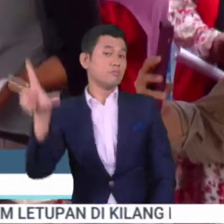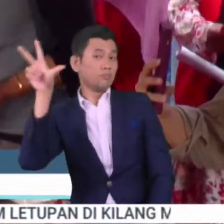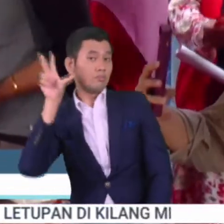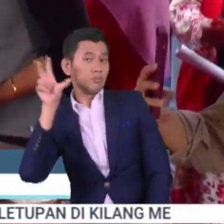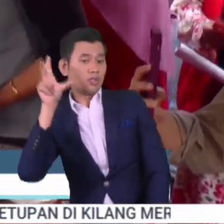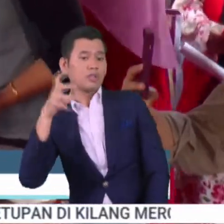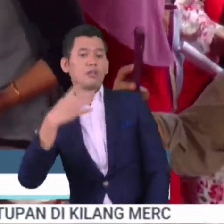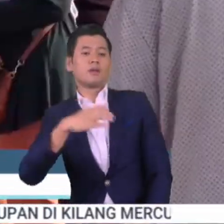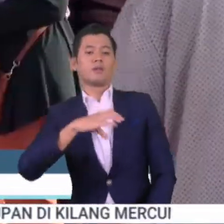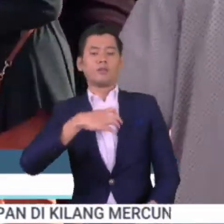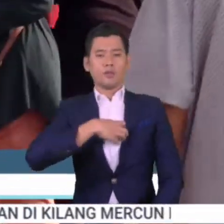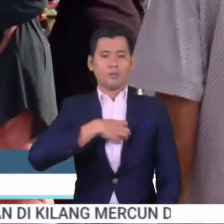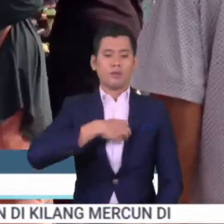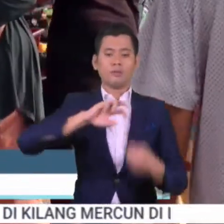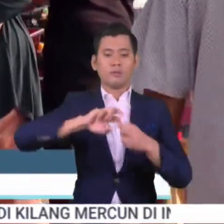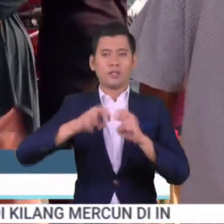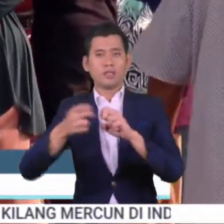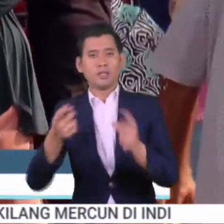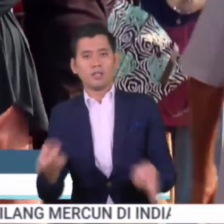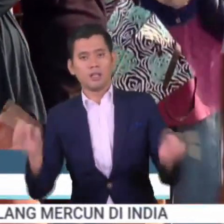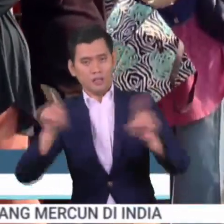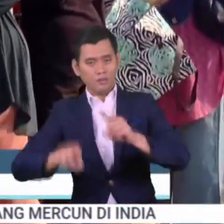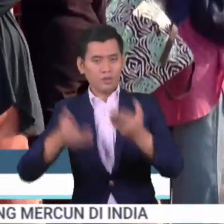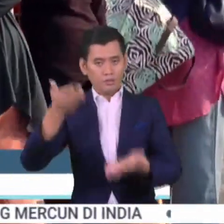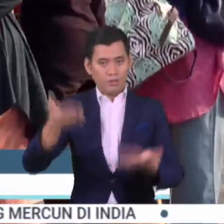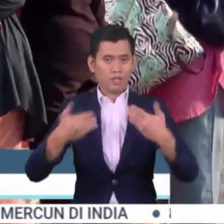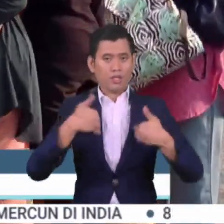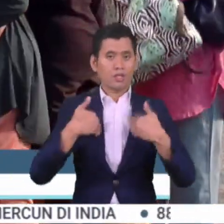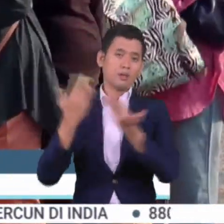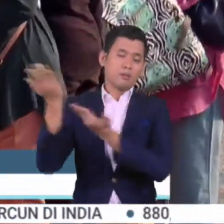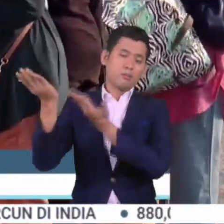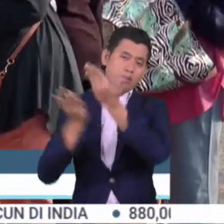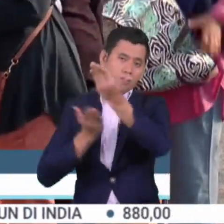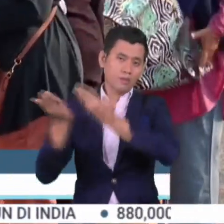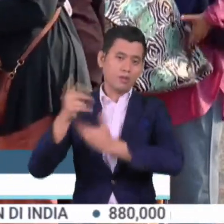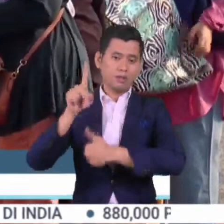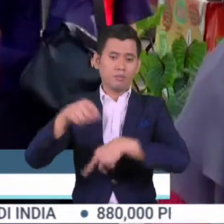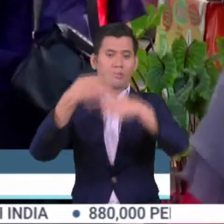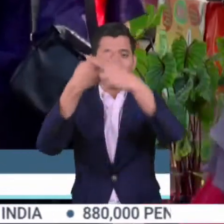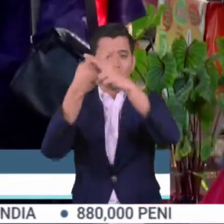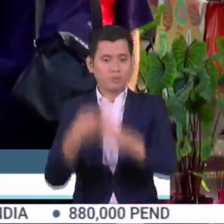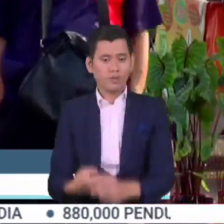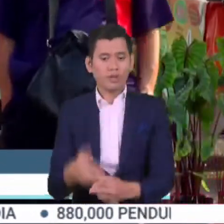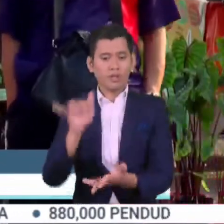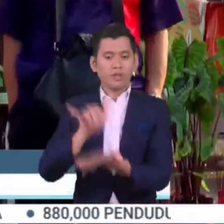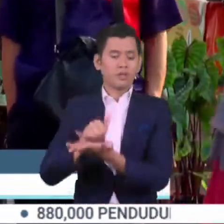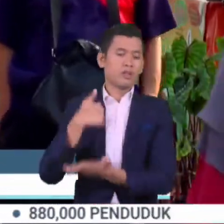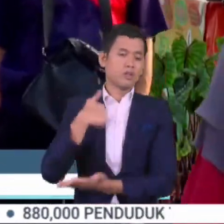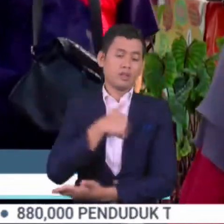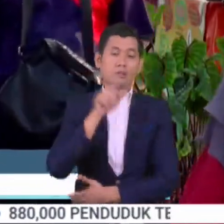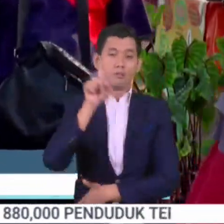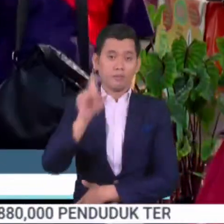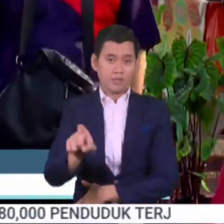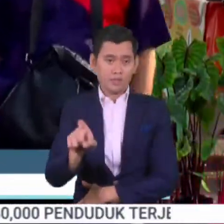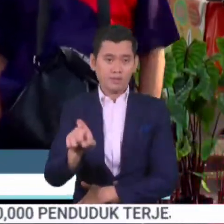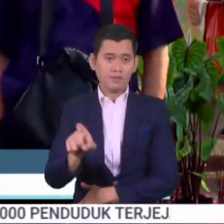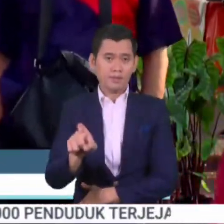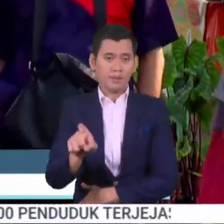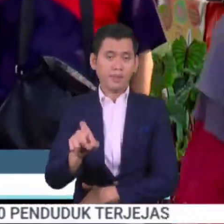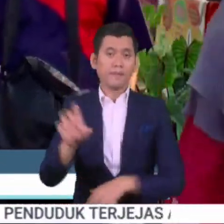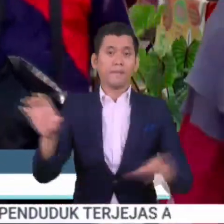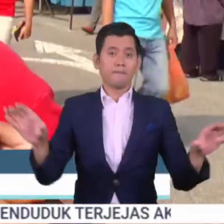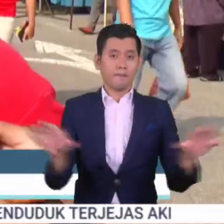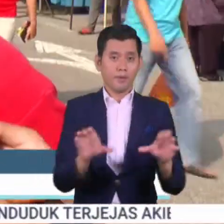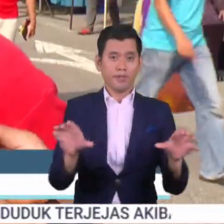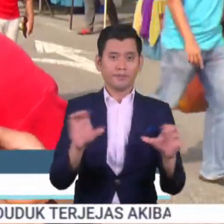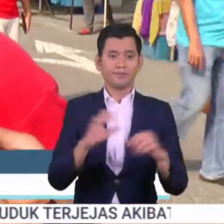apa permasalahan. Mungkin ada infra yang telah lama perlu pembaikan, itu yang antara yang harus kita